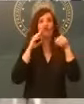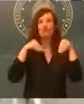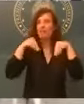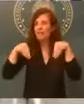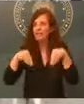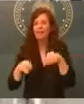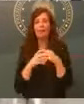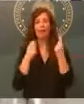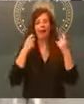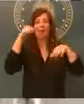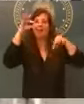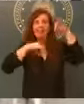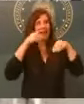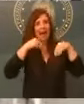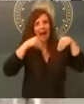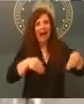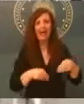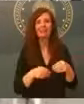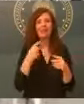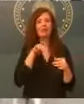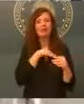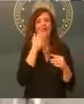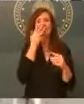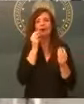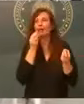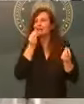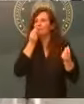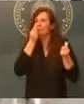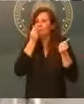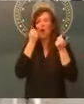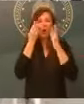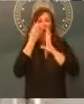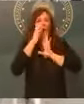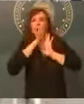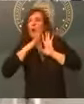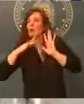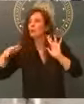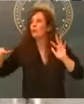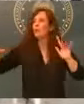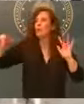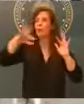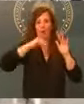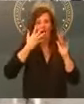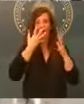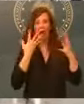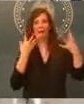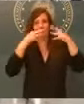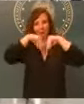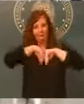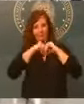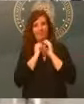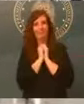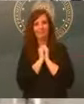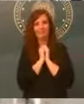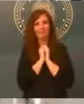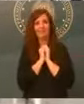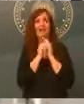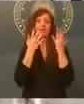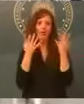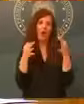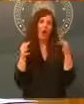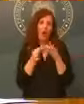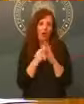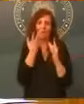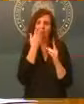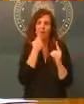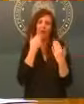quella cultura di cui sicuramente hanno bisogno. E ringrazio la collaborazione del